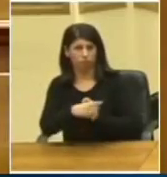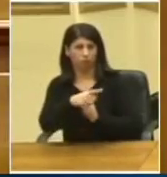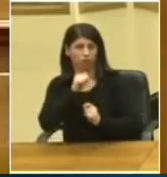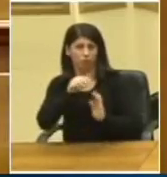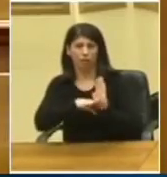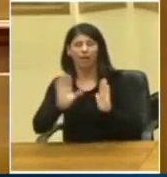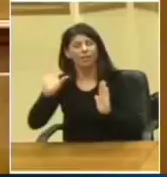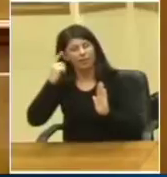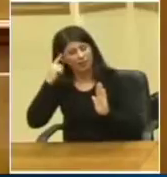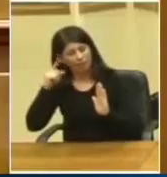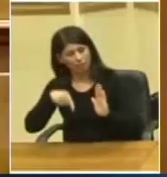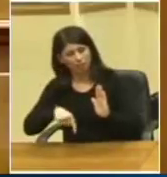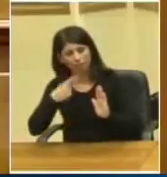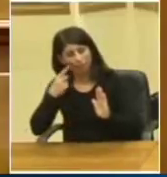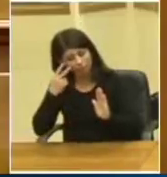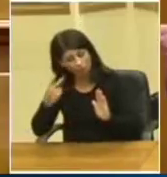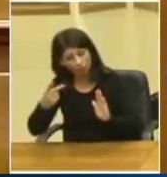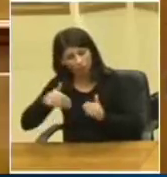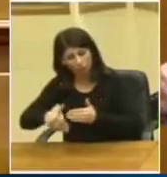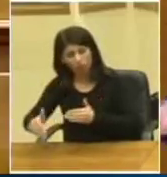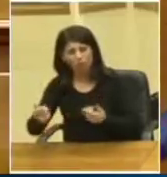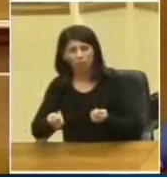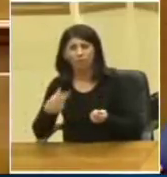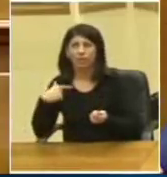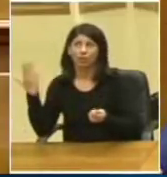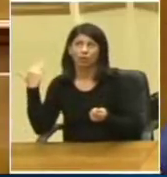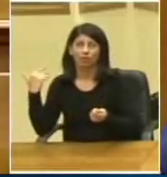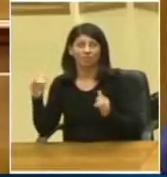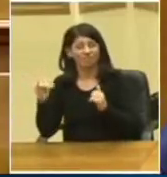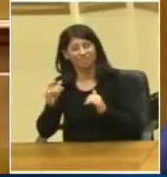είπε θα την ψάξουμε και θα την βρούμε στο μέλλον και κάναμε και λογοπαίγνια τότε.